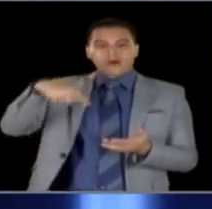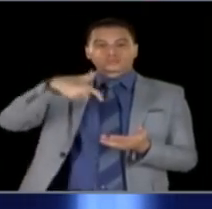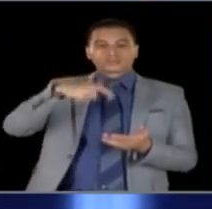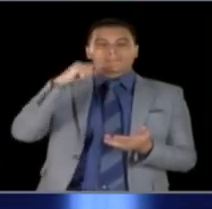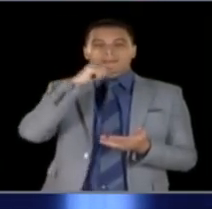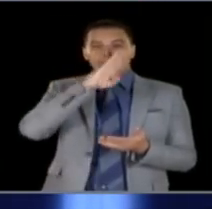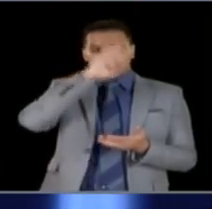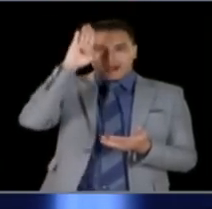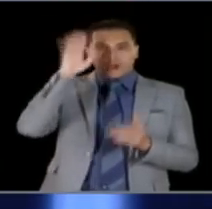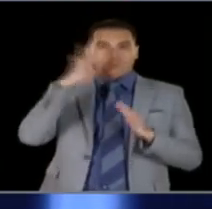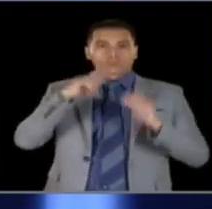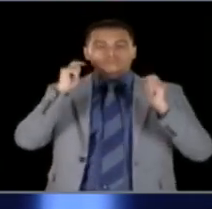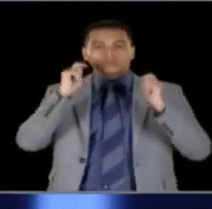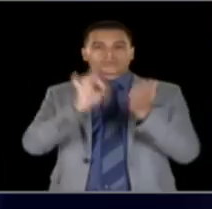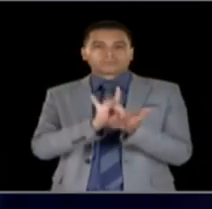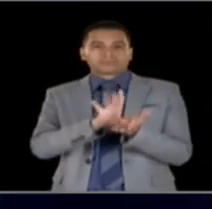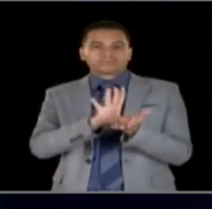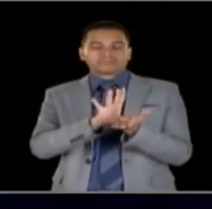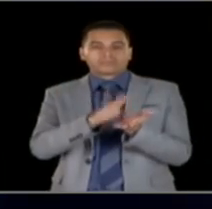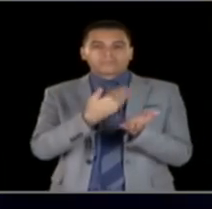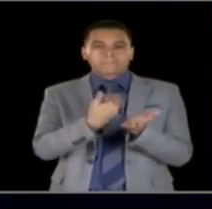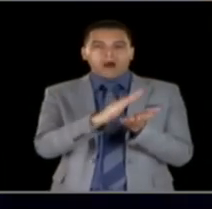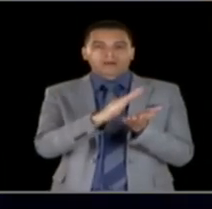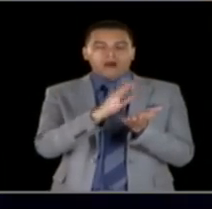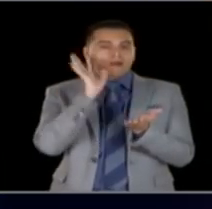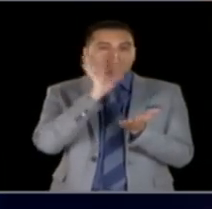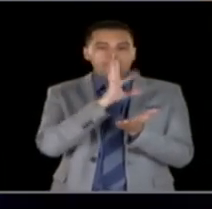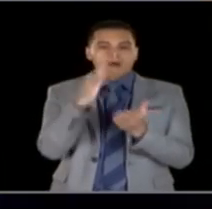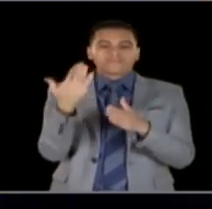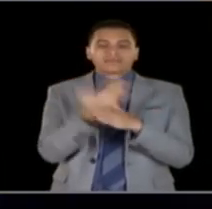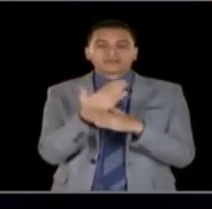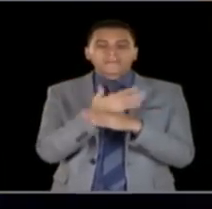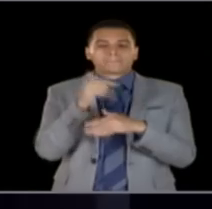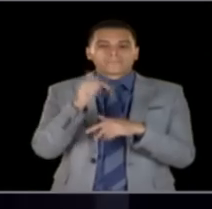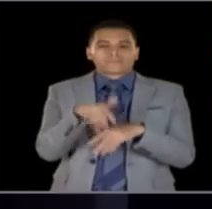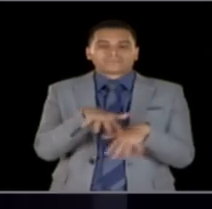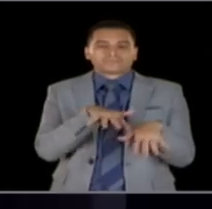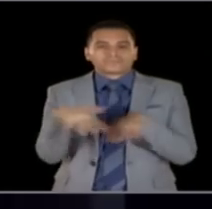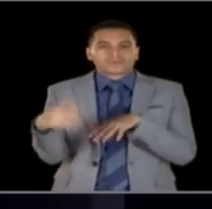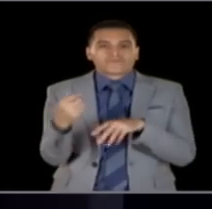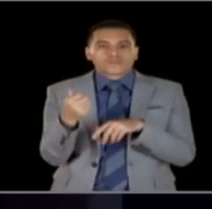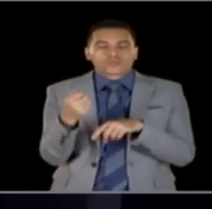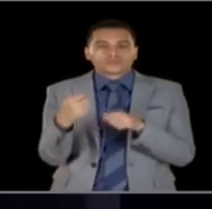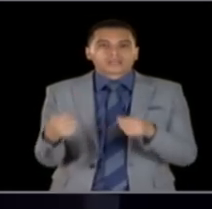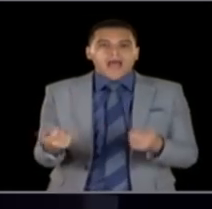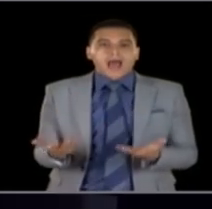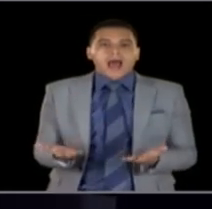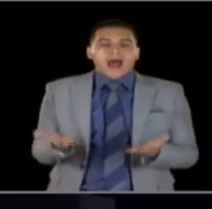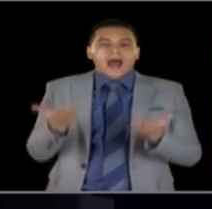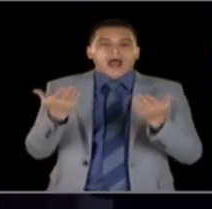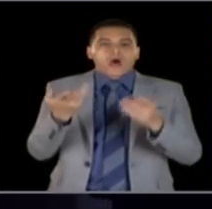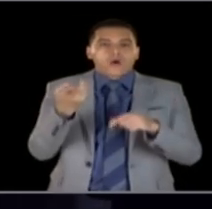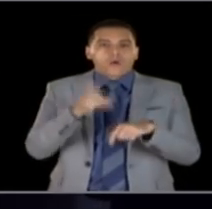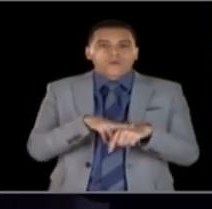بدأت في مدينة قادس بسبب الأزمات المالية والغلاء